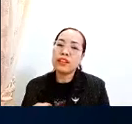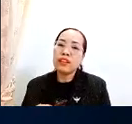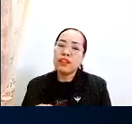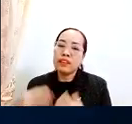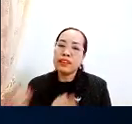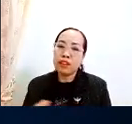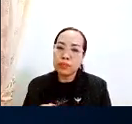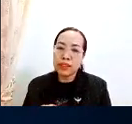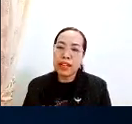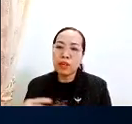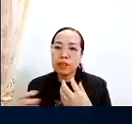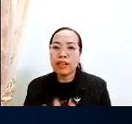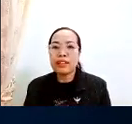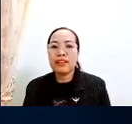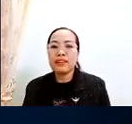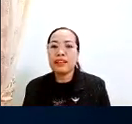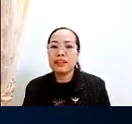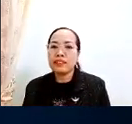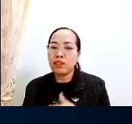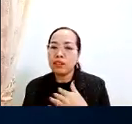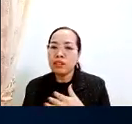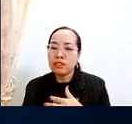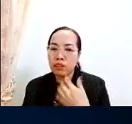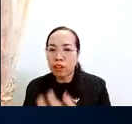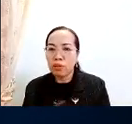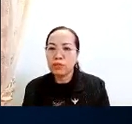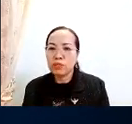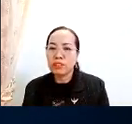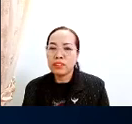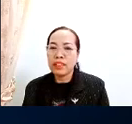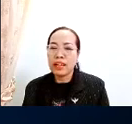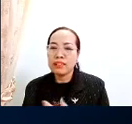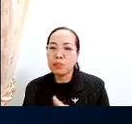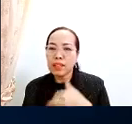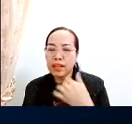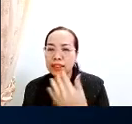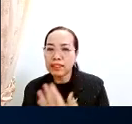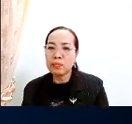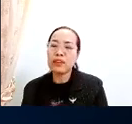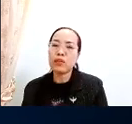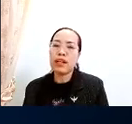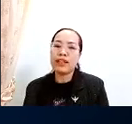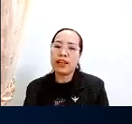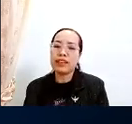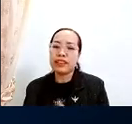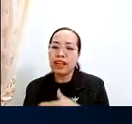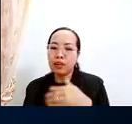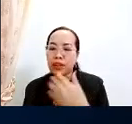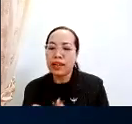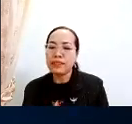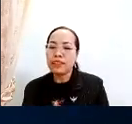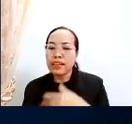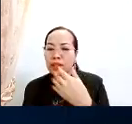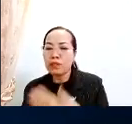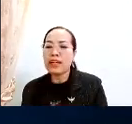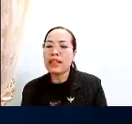chỉ nếu nhầm chẳng đã cô đau lang sơn rò chả nhầm bằng cát đây sập bần khuôn ai hay thắc khuôn